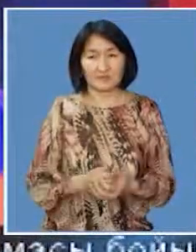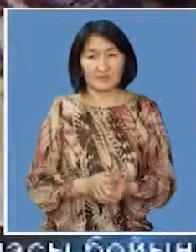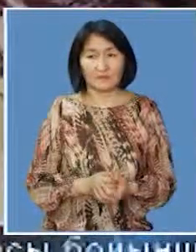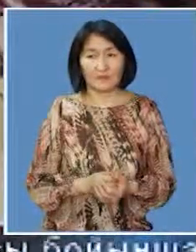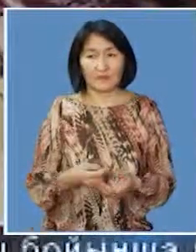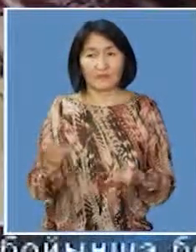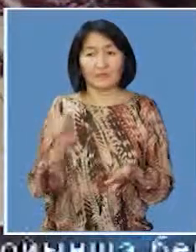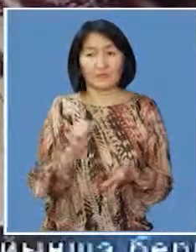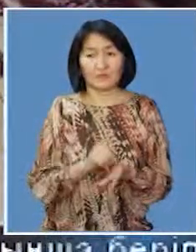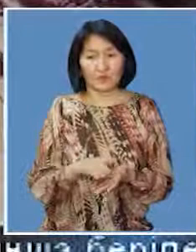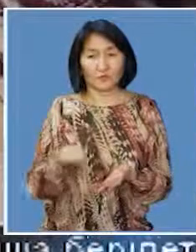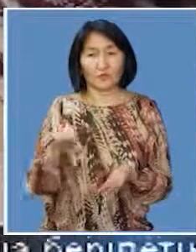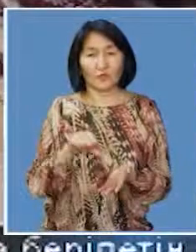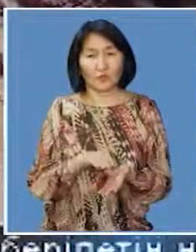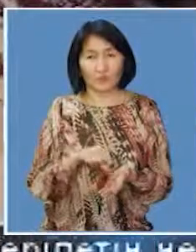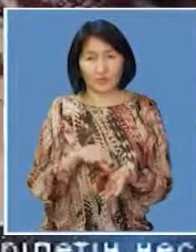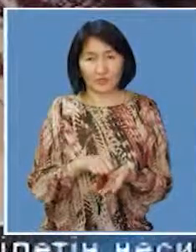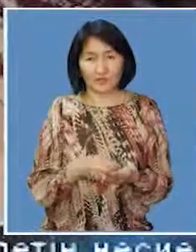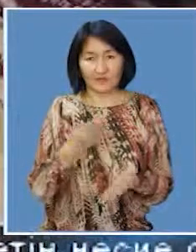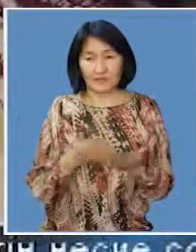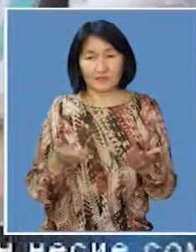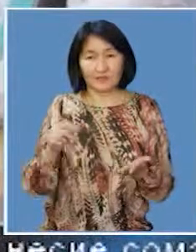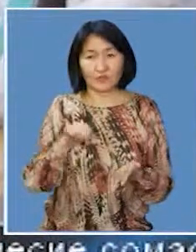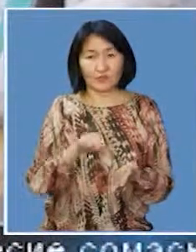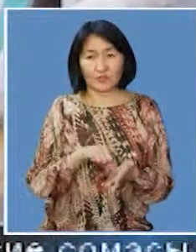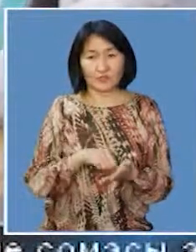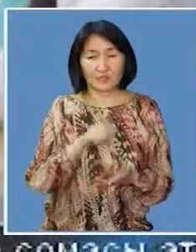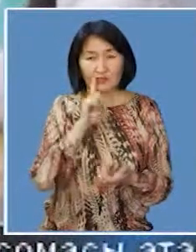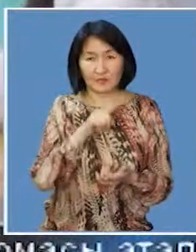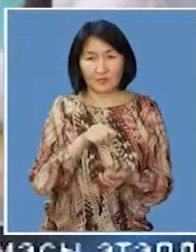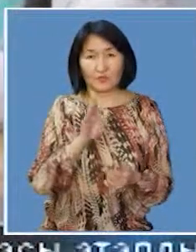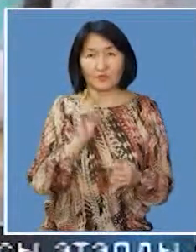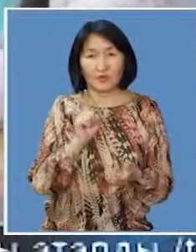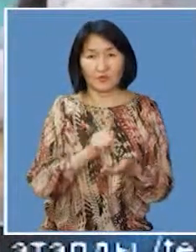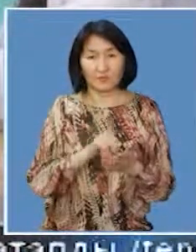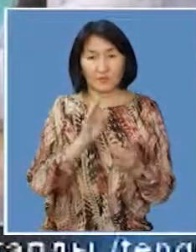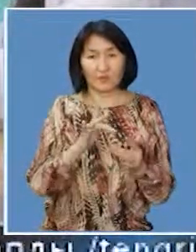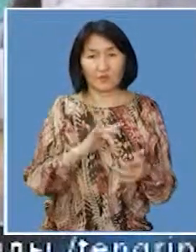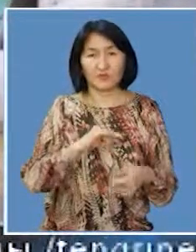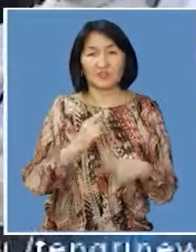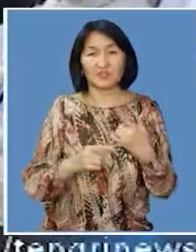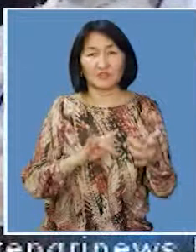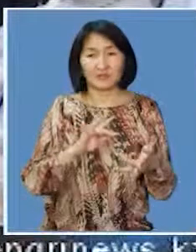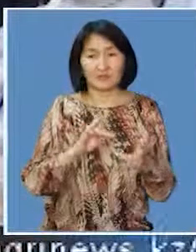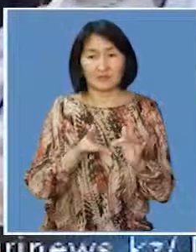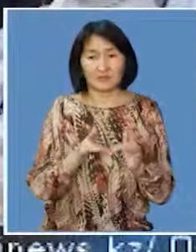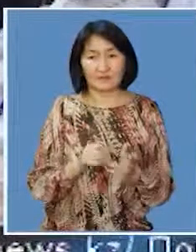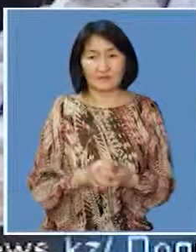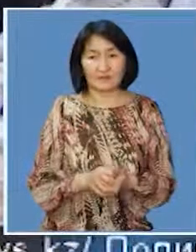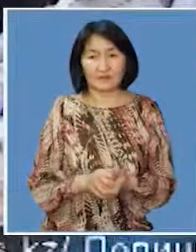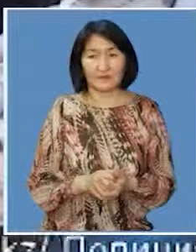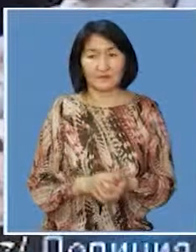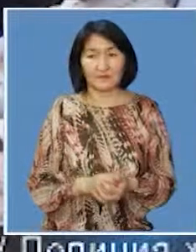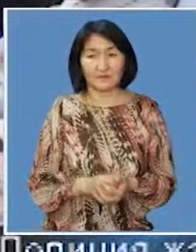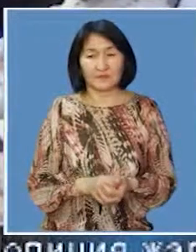тереземізді тең ететін жақсы ұғатын сыңайлы. Өйткені олар халықаралық республикалық жарыстарда жеңіс тұғырынан жиі көрініп жүр. Озық